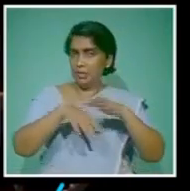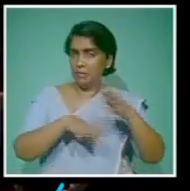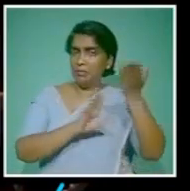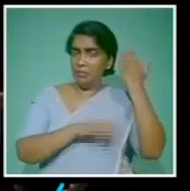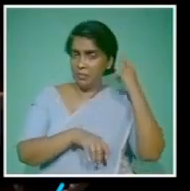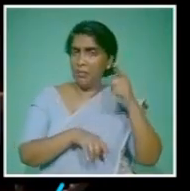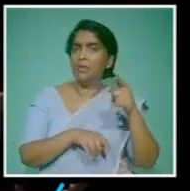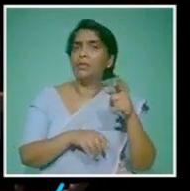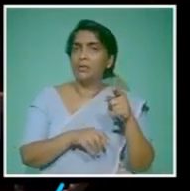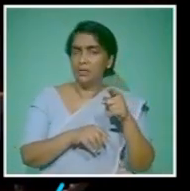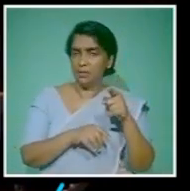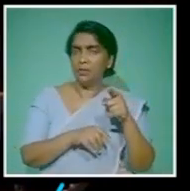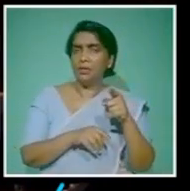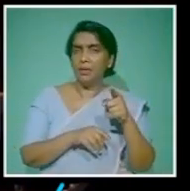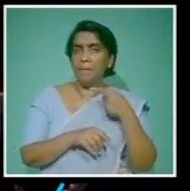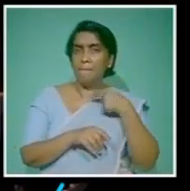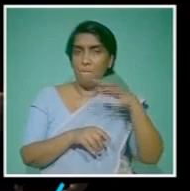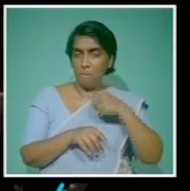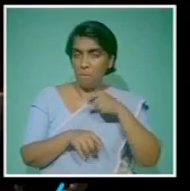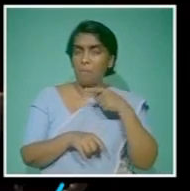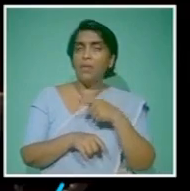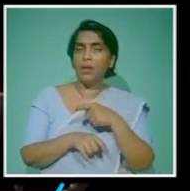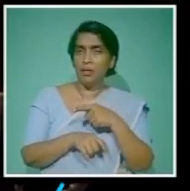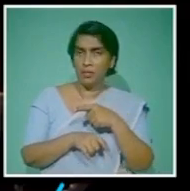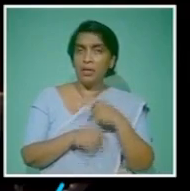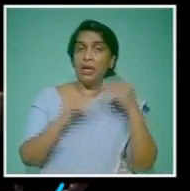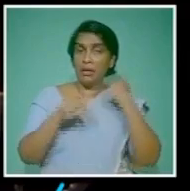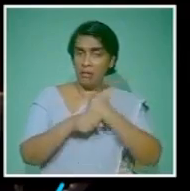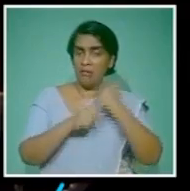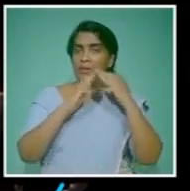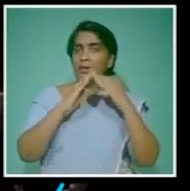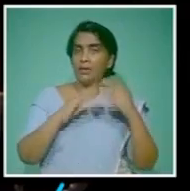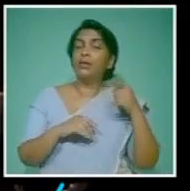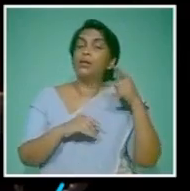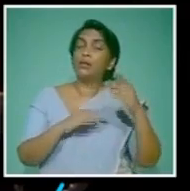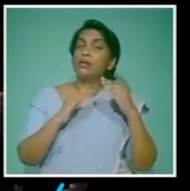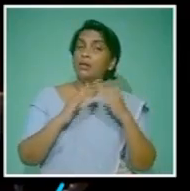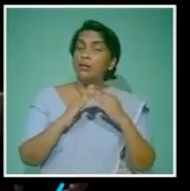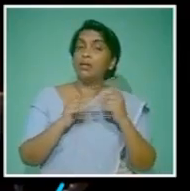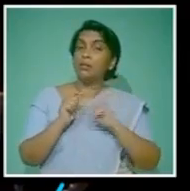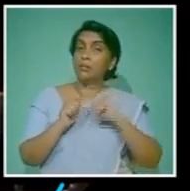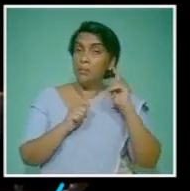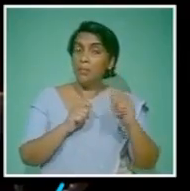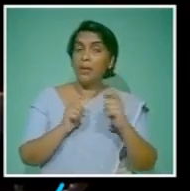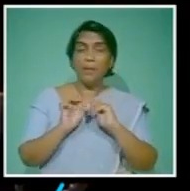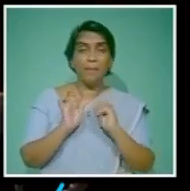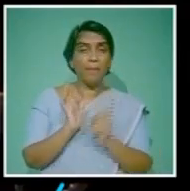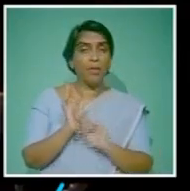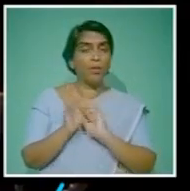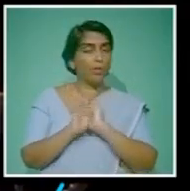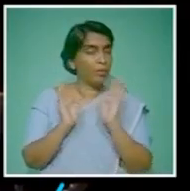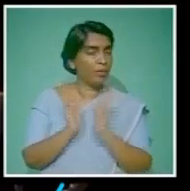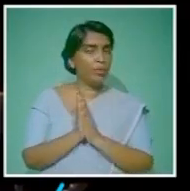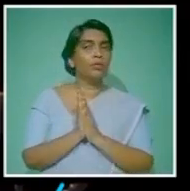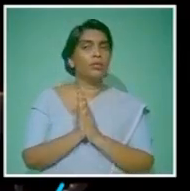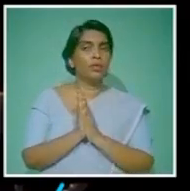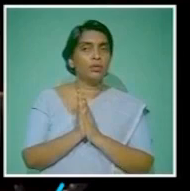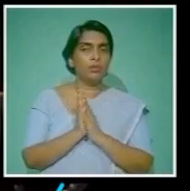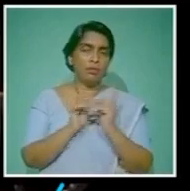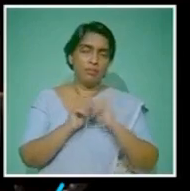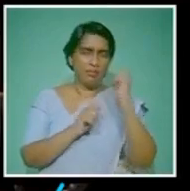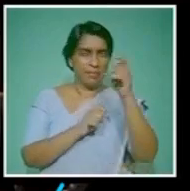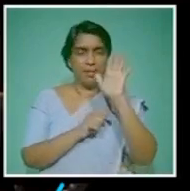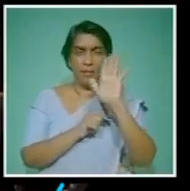अमात्यवे काल पावित रजे निवास ये निवास गिवाने तिबने हिंग बिलपत गार कथानकमी